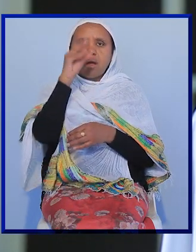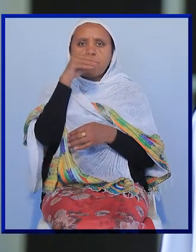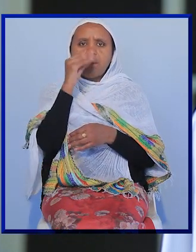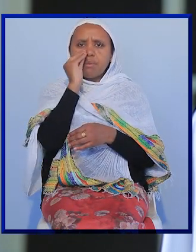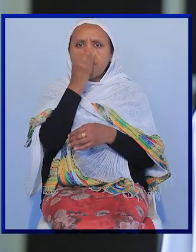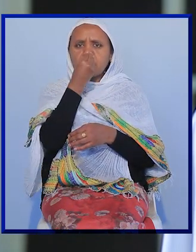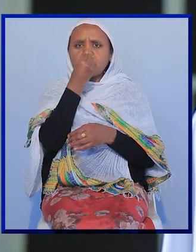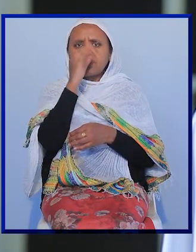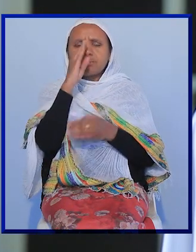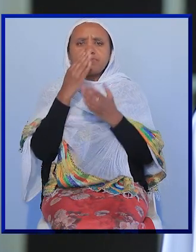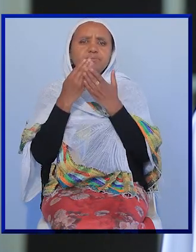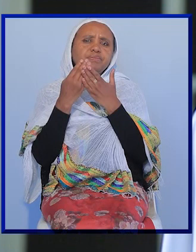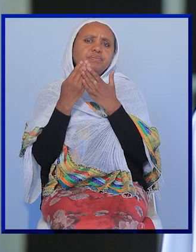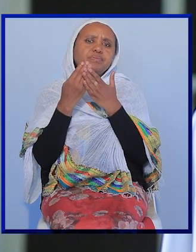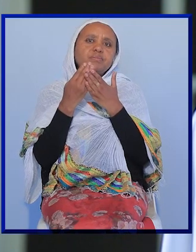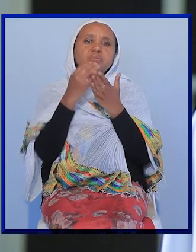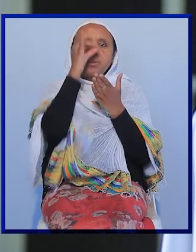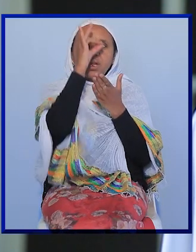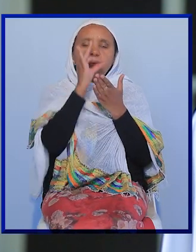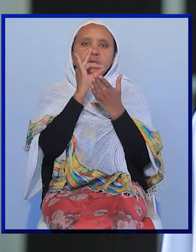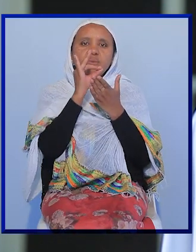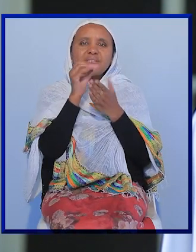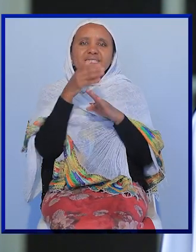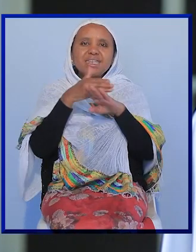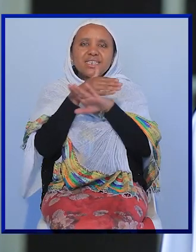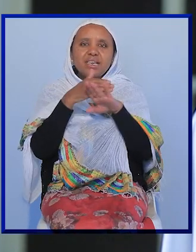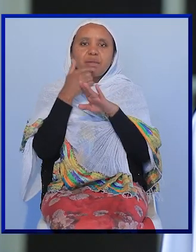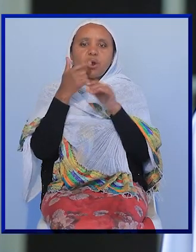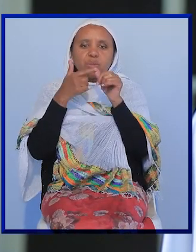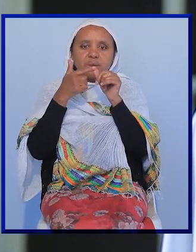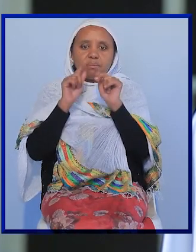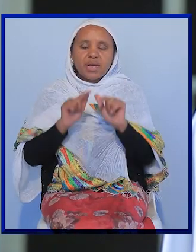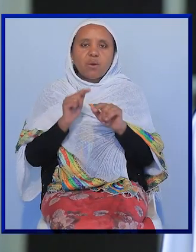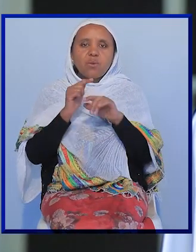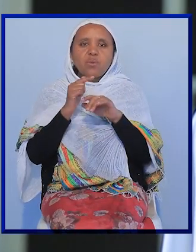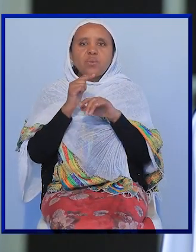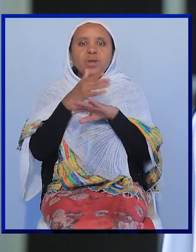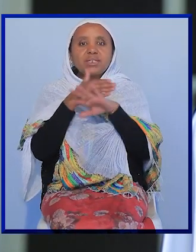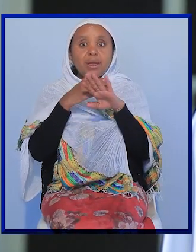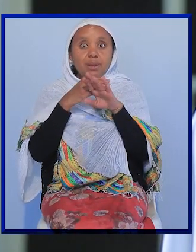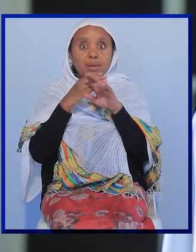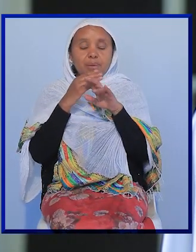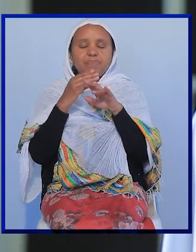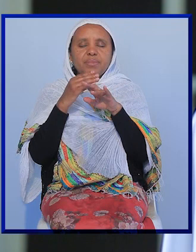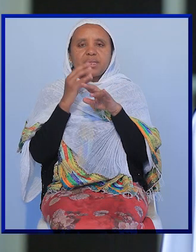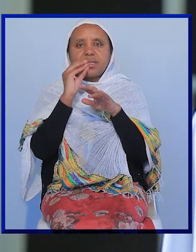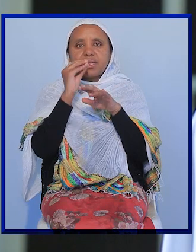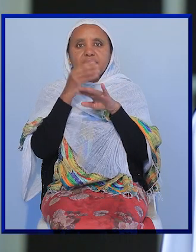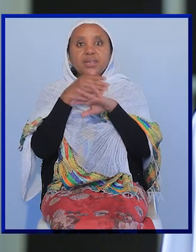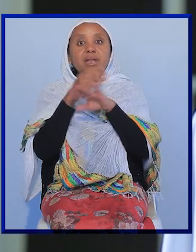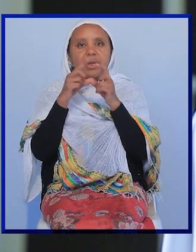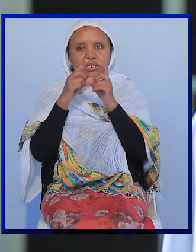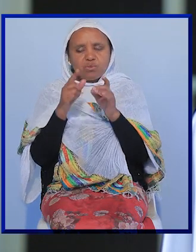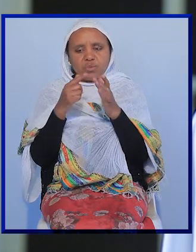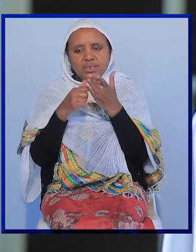ልጅ በእጽ ተፈ በእጽ ዳነ ይላሉ ሊቃውንቱ። እጽ የተባለው መጀመሪያ ያጠፋ ንጸ በለስ ያዳነን ደግሞ አዎ እጸ መስቀሉ